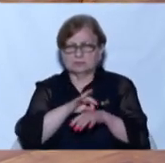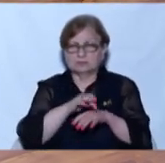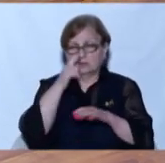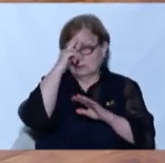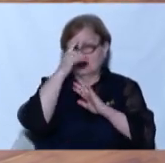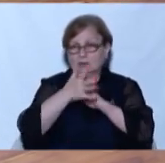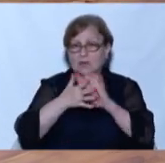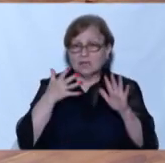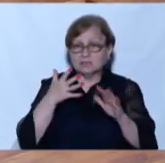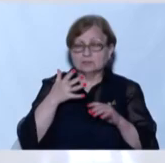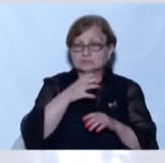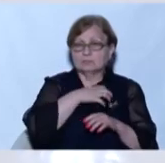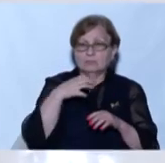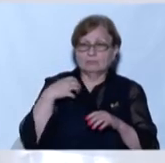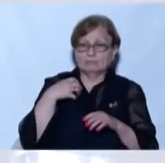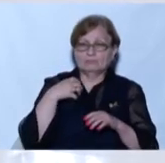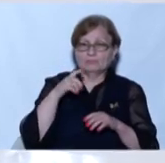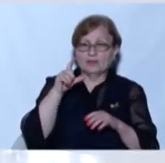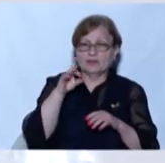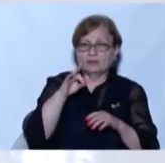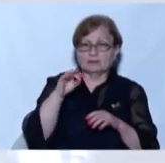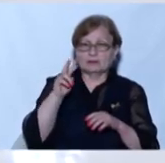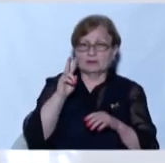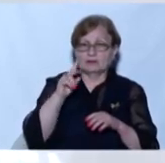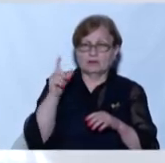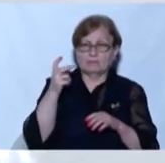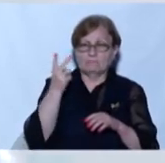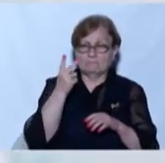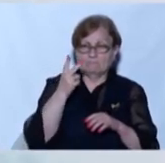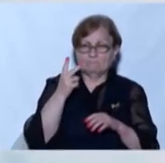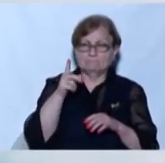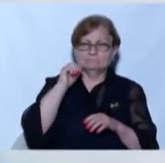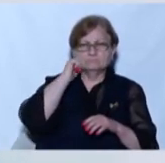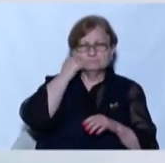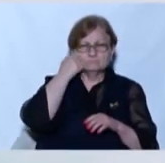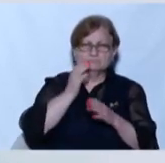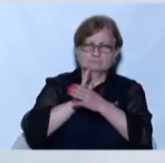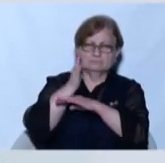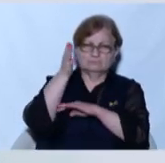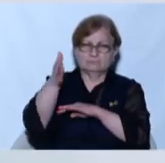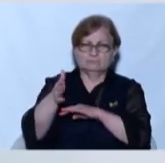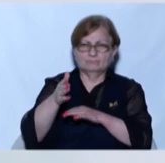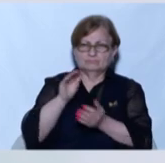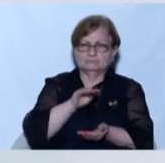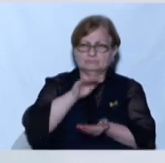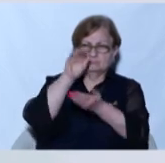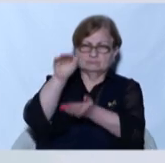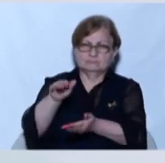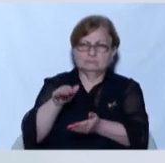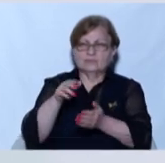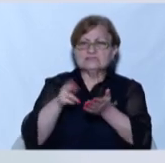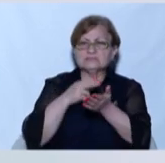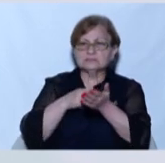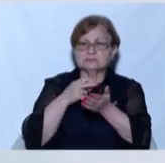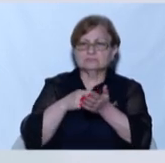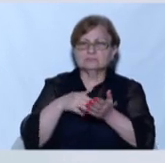გაიგებს რომ ერეკლე შვილი არის ჩამოსული მირგოროდში, წავა ეს მოხუცებული კაცი ადგება და მიუტანს ამ თავის წინგს ამ დავითიანს